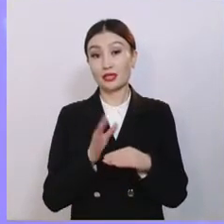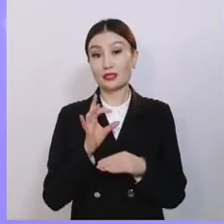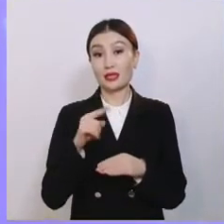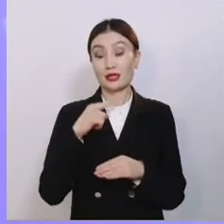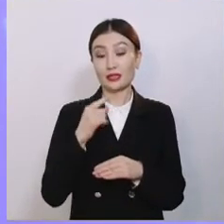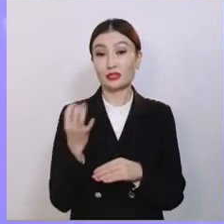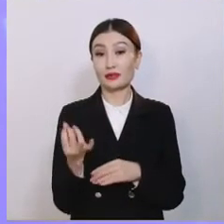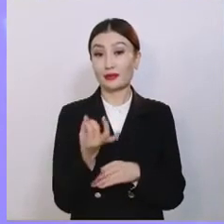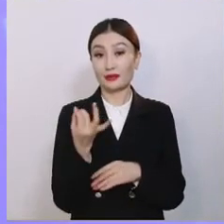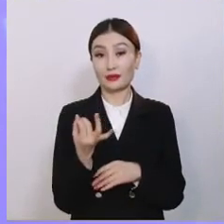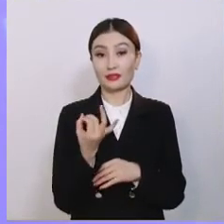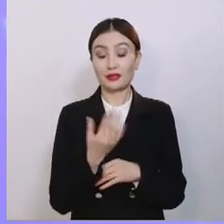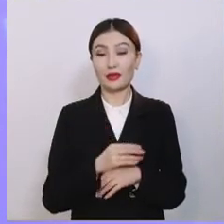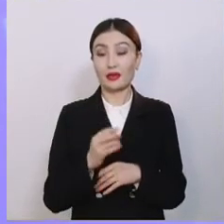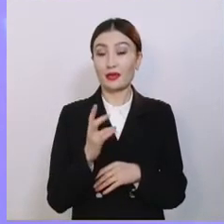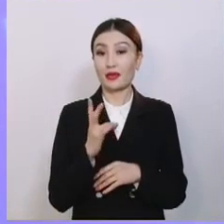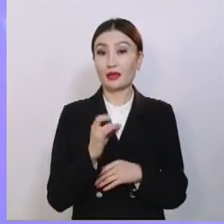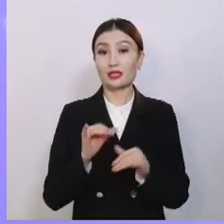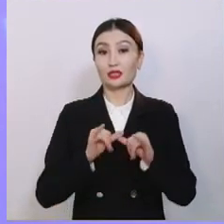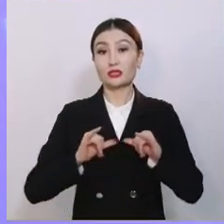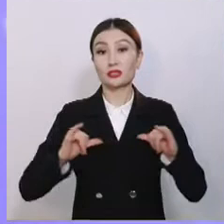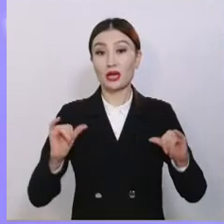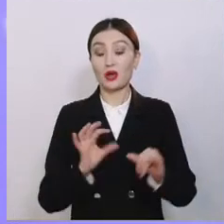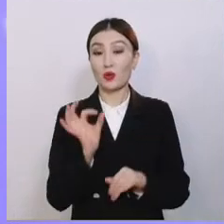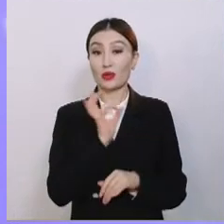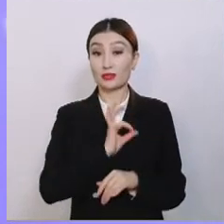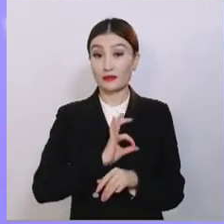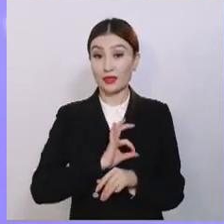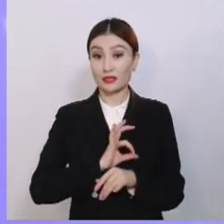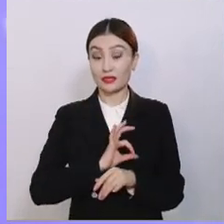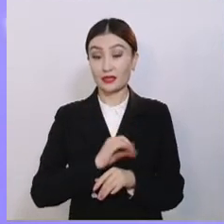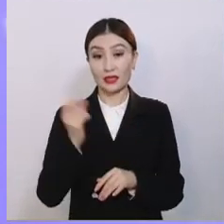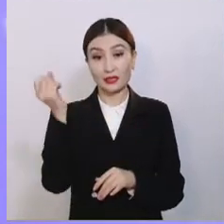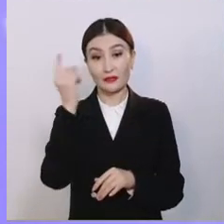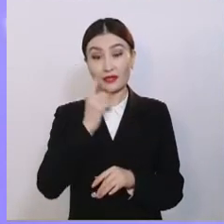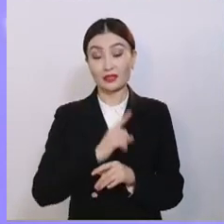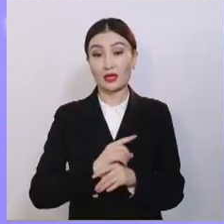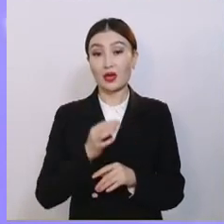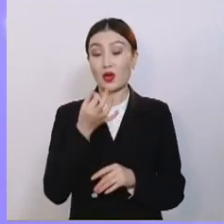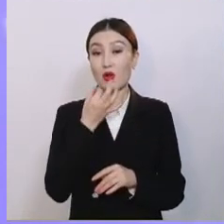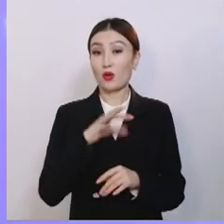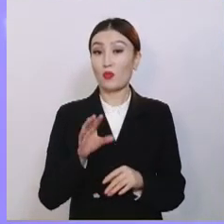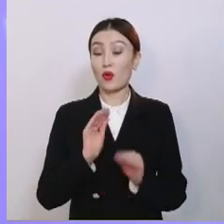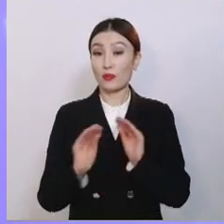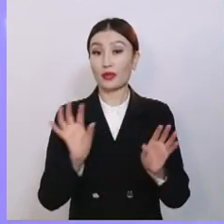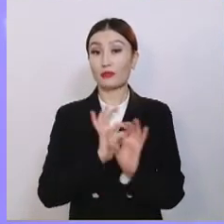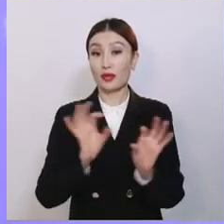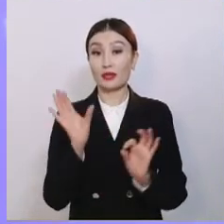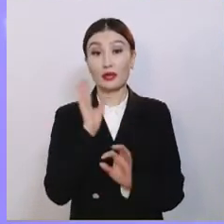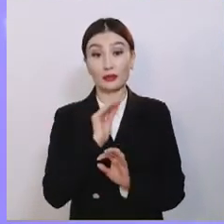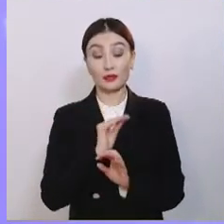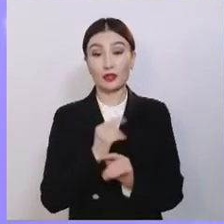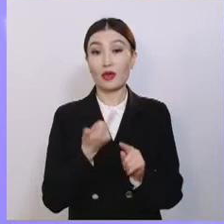речи интересная, миру широко известная. Опишу любой предмет, в